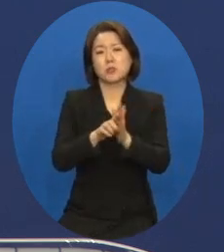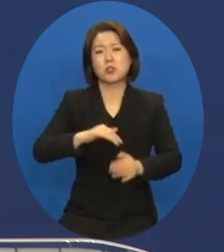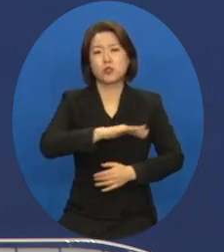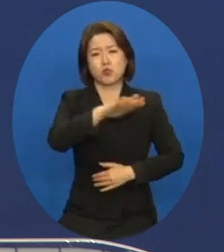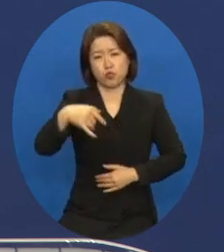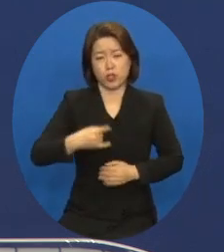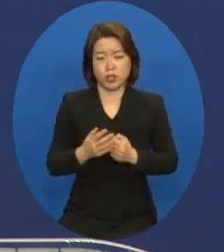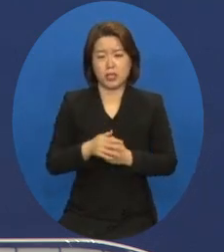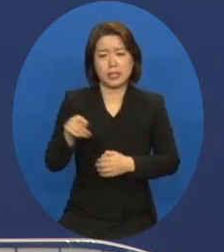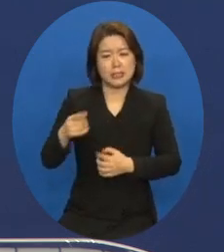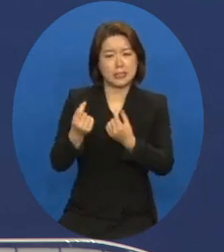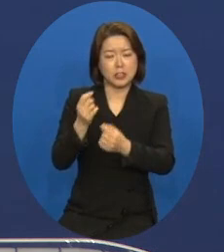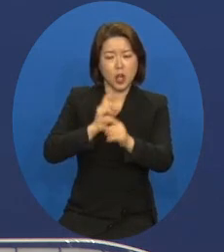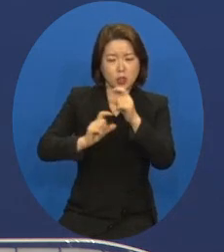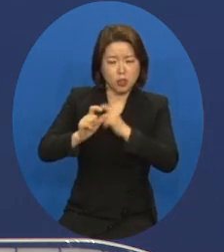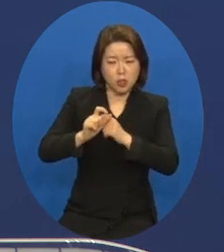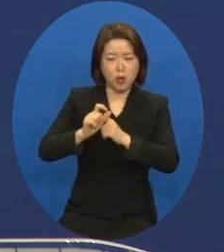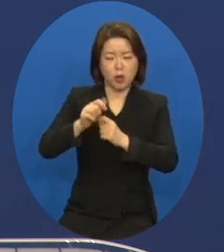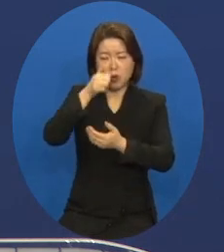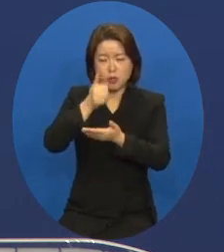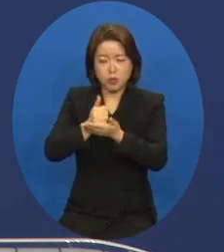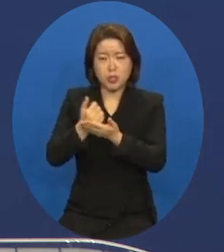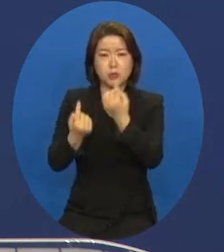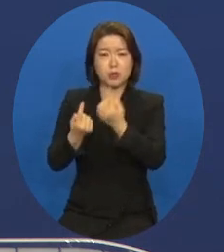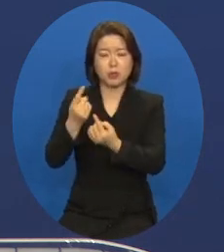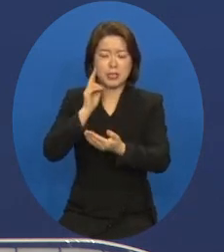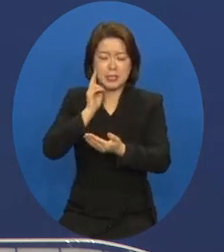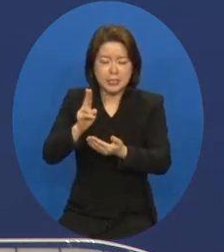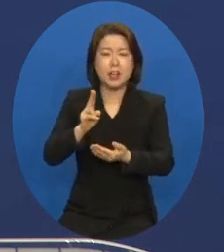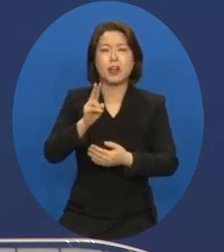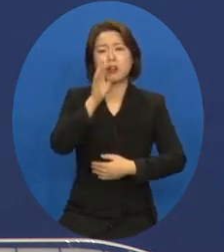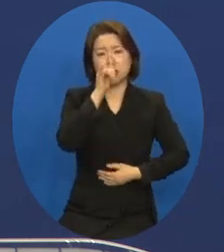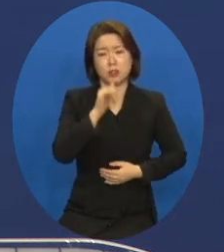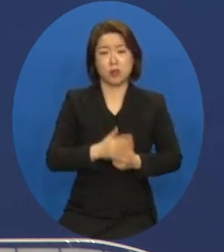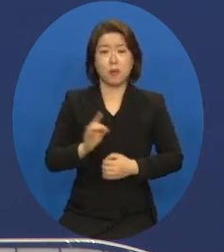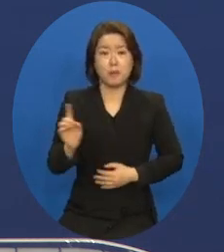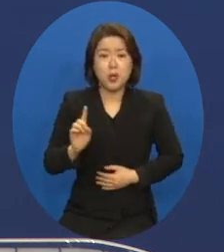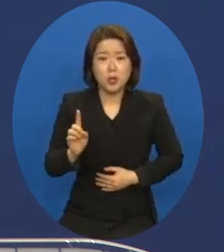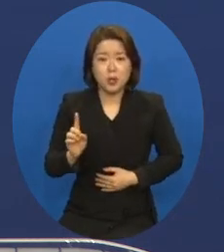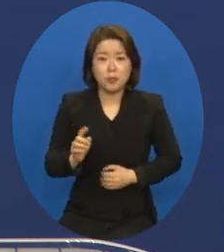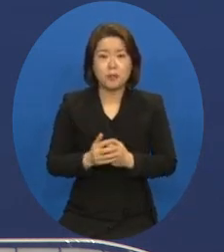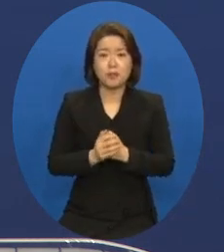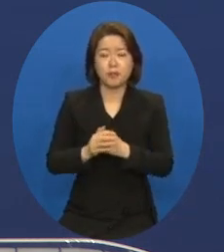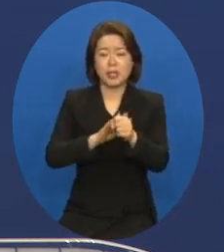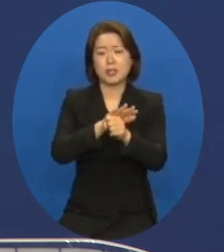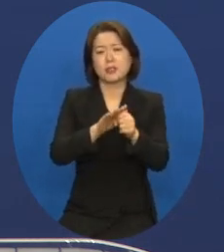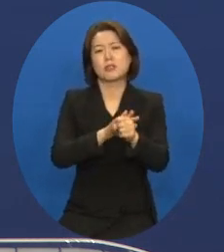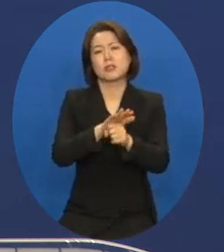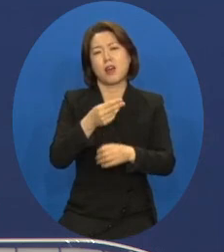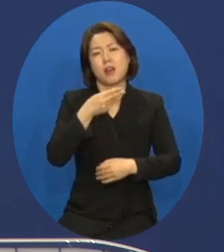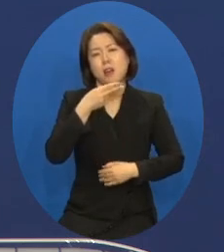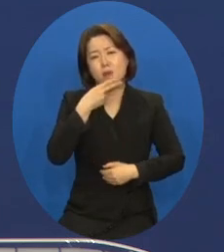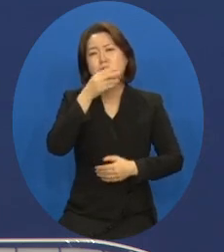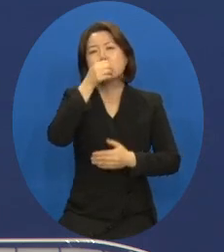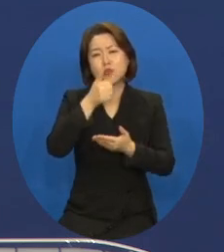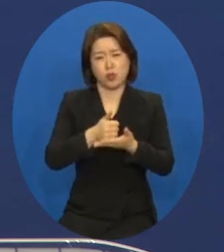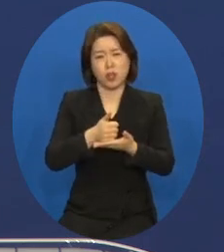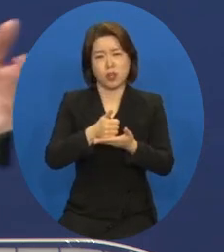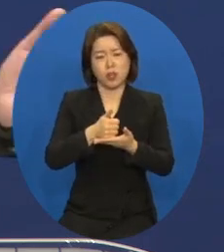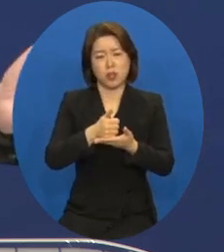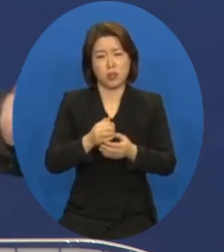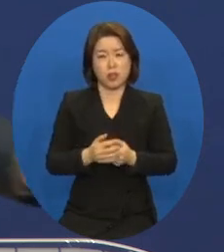죄 보다도 도움 부속고 심각한 죄가 있습니다 그것은 사랑이 없는 죄 입니다